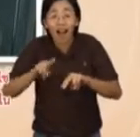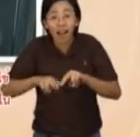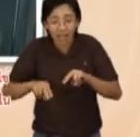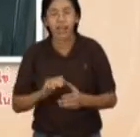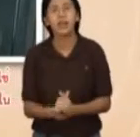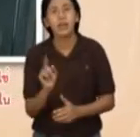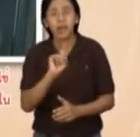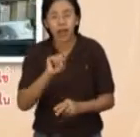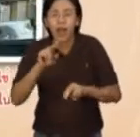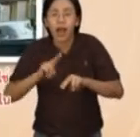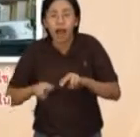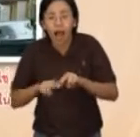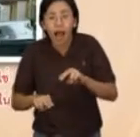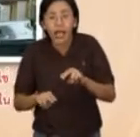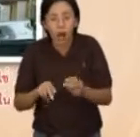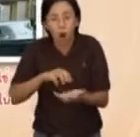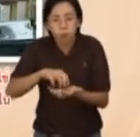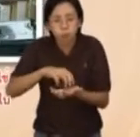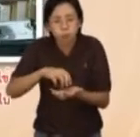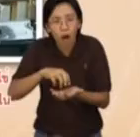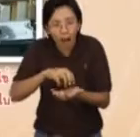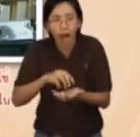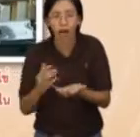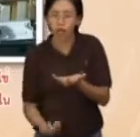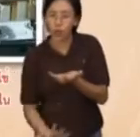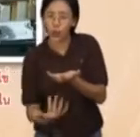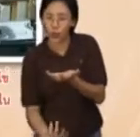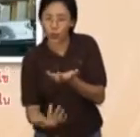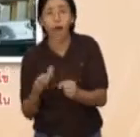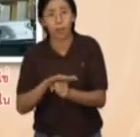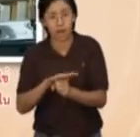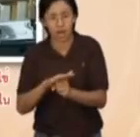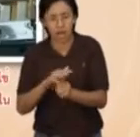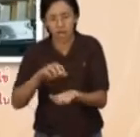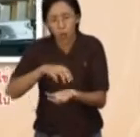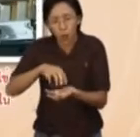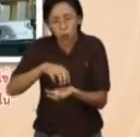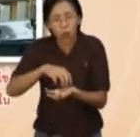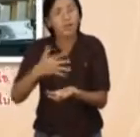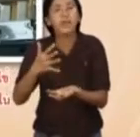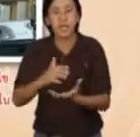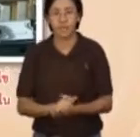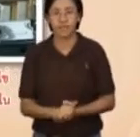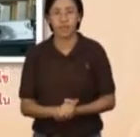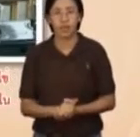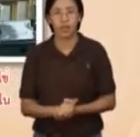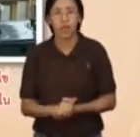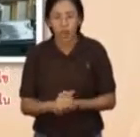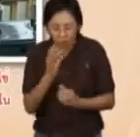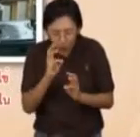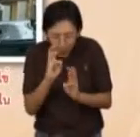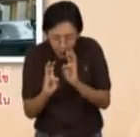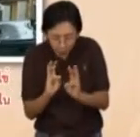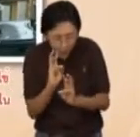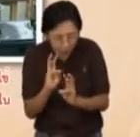ฟแรงมากเกินไปเนี่ยไข่ก็จะออกมาเป็นลักษณะเนื้อไม่นั่นเนื้อแบบเป็นรูข้างในเป็น